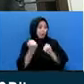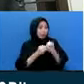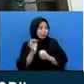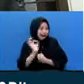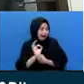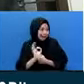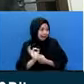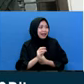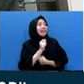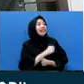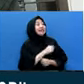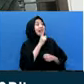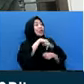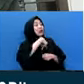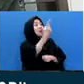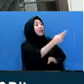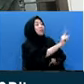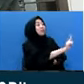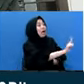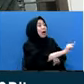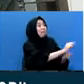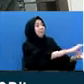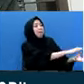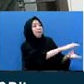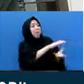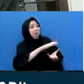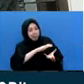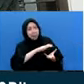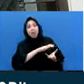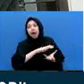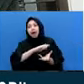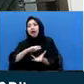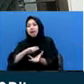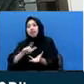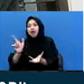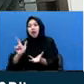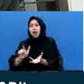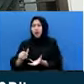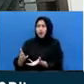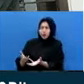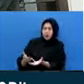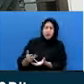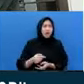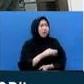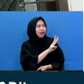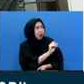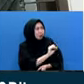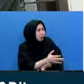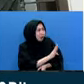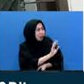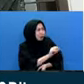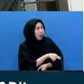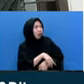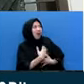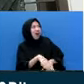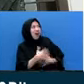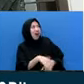Sehingga harganya tadi begitu ee cukup tinggi bisa dikatakan tinggi sekali begitu ya 30 sampai 40 juta per